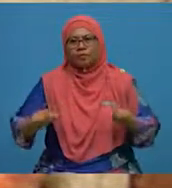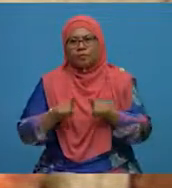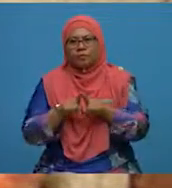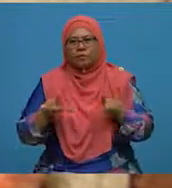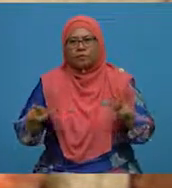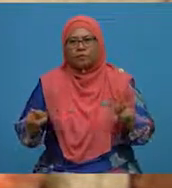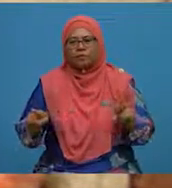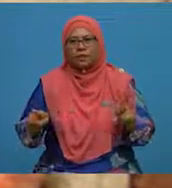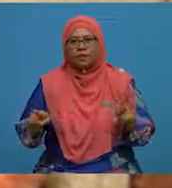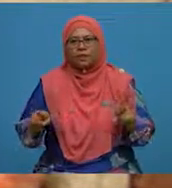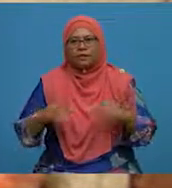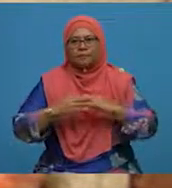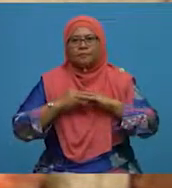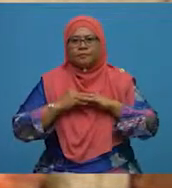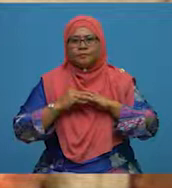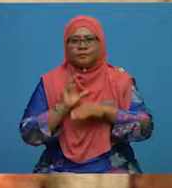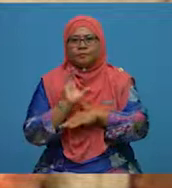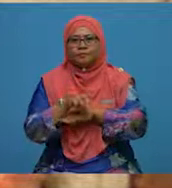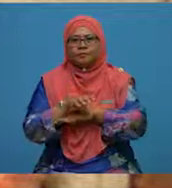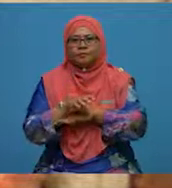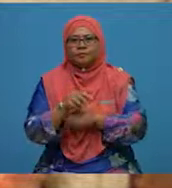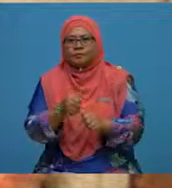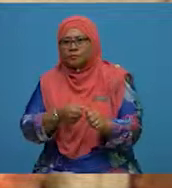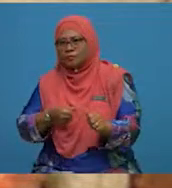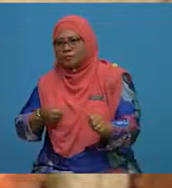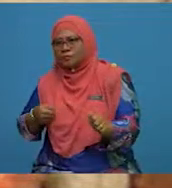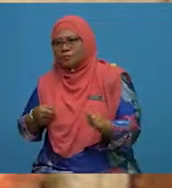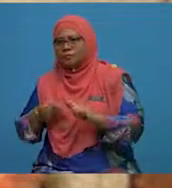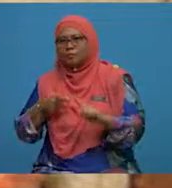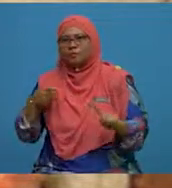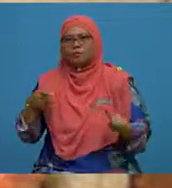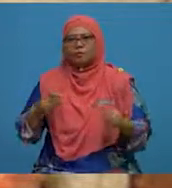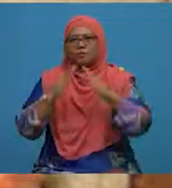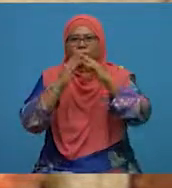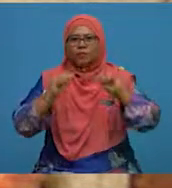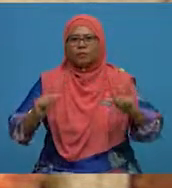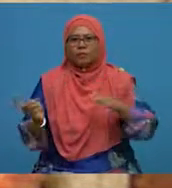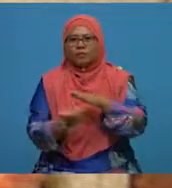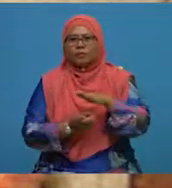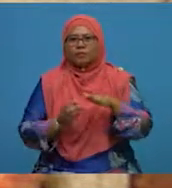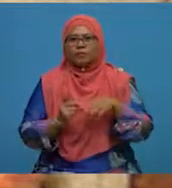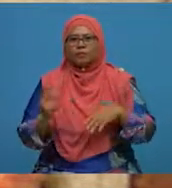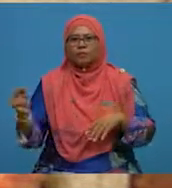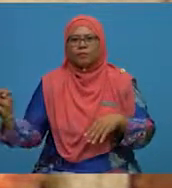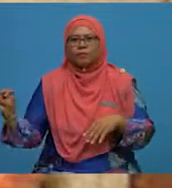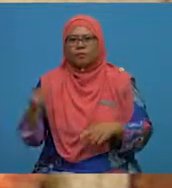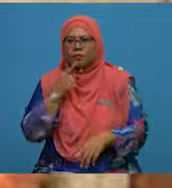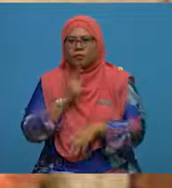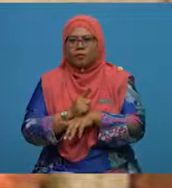Tetapi, British terpaksa berundur dari Mesir berdasarkan perjanjian